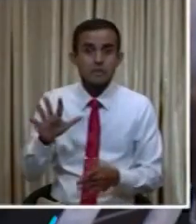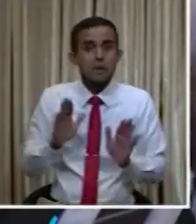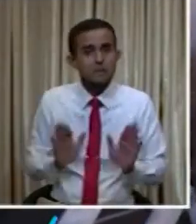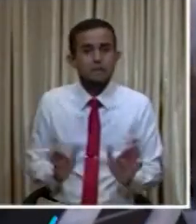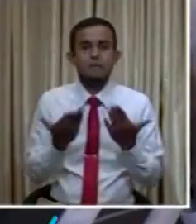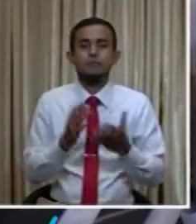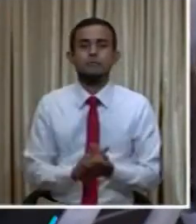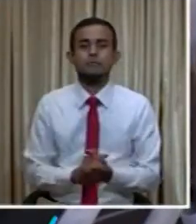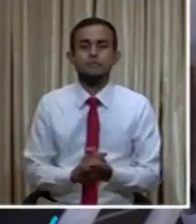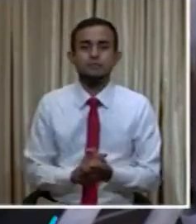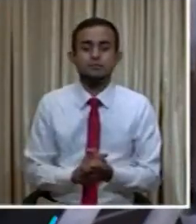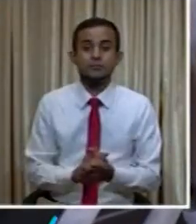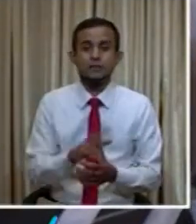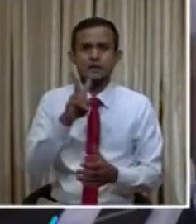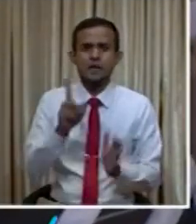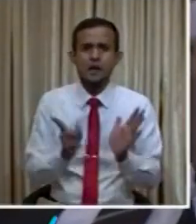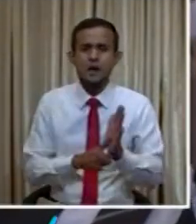වුණේ